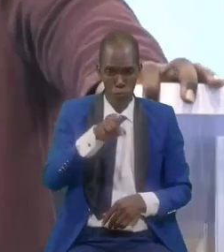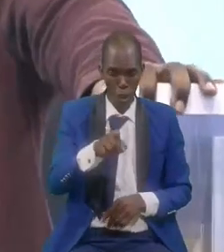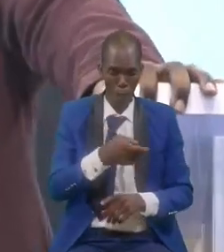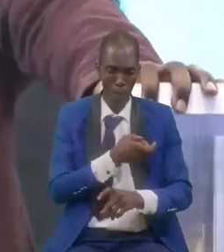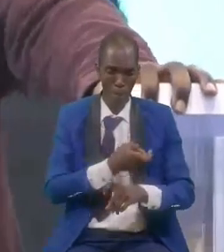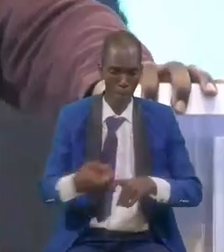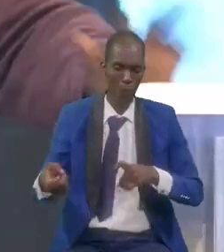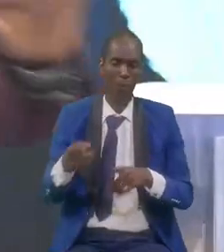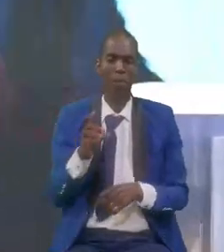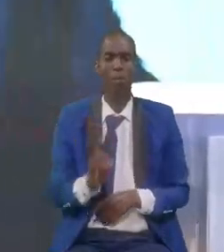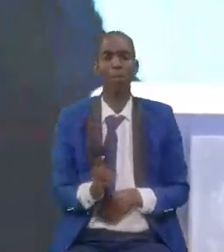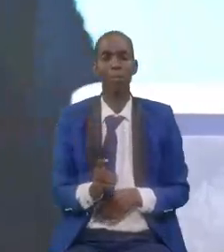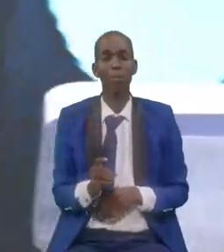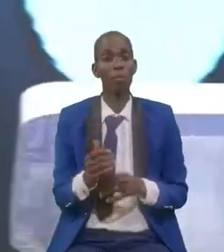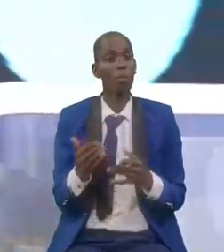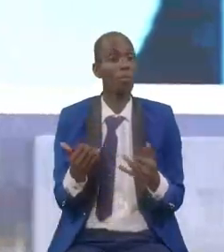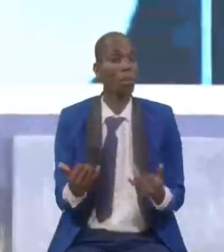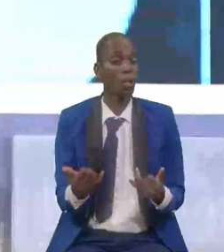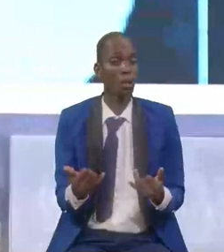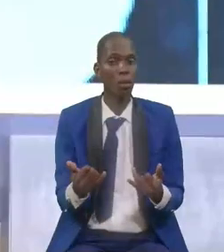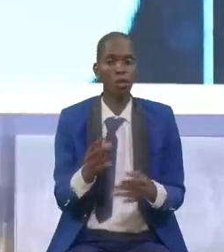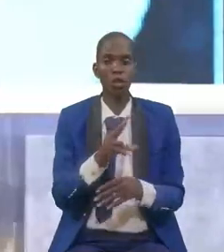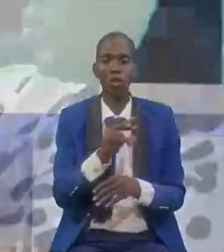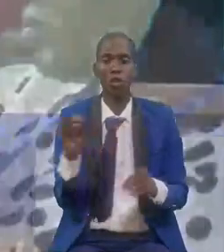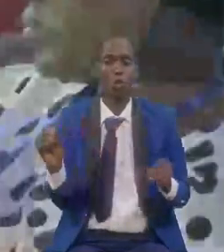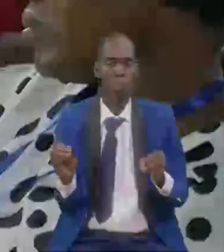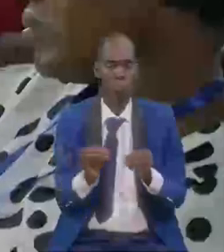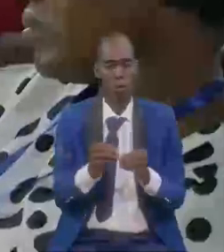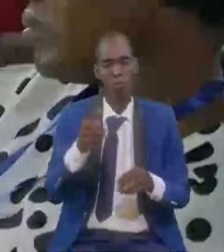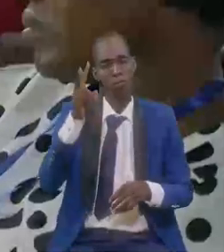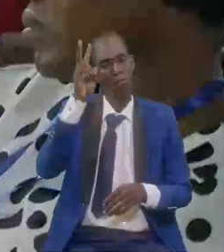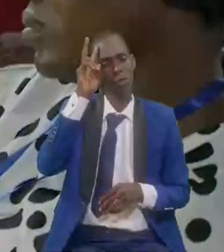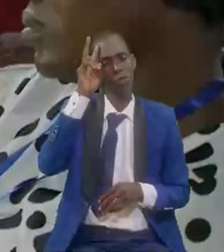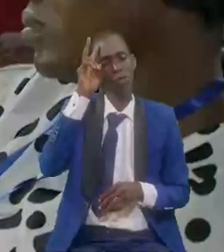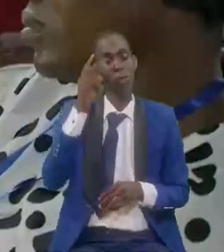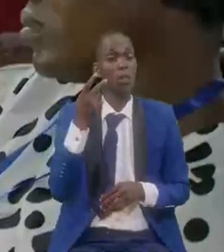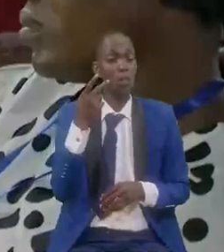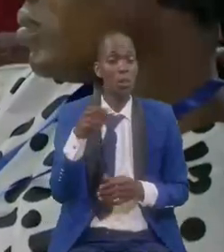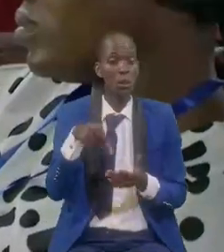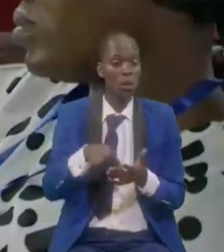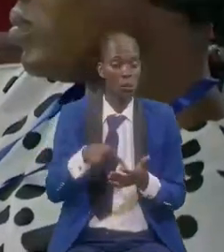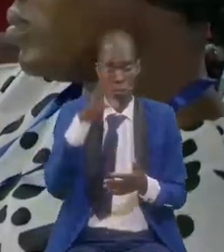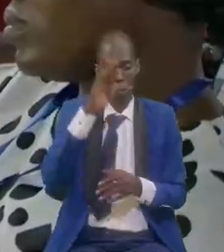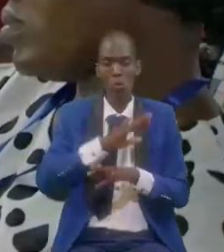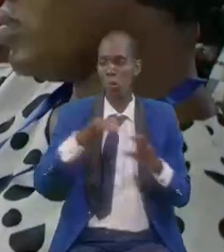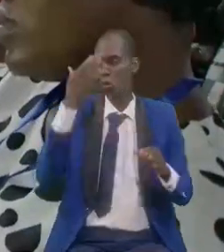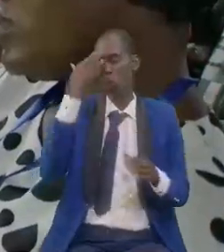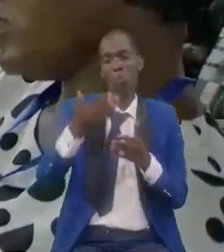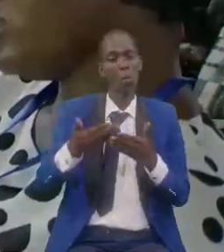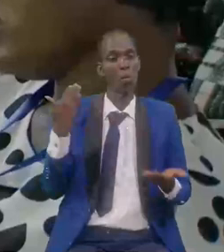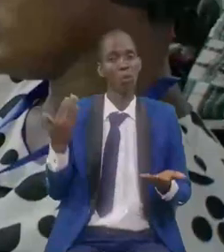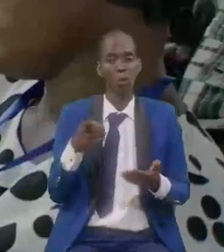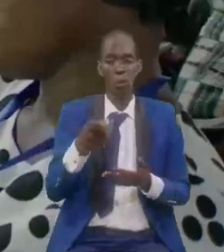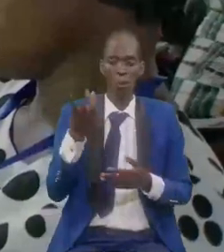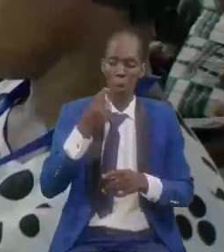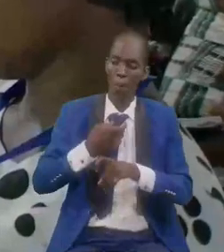persécutes. Maintenant, plus d'ignorance. Il ne savait pas. Il persécutait Jésus. Il